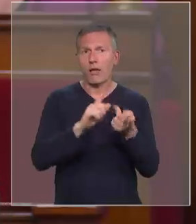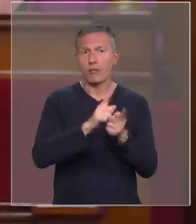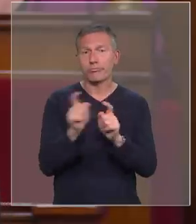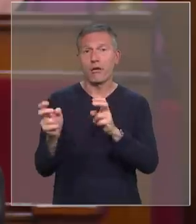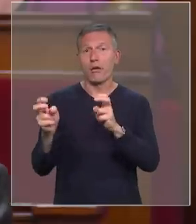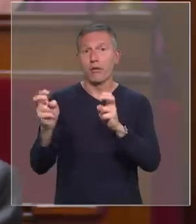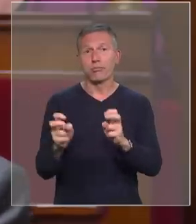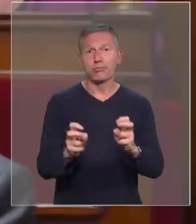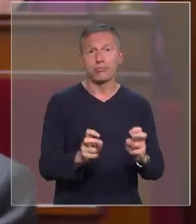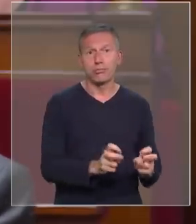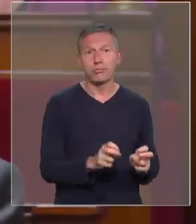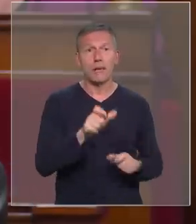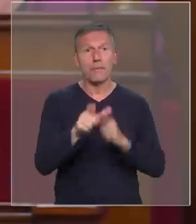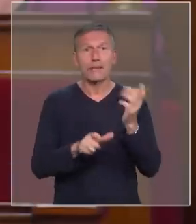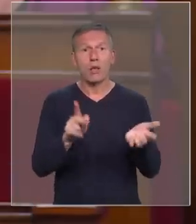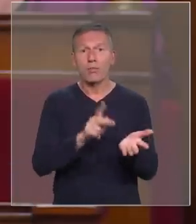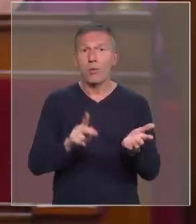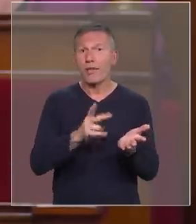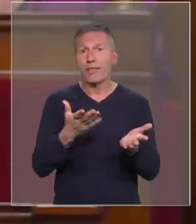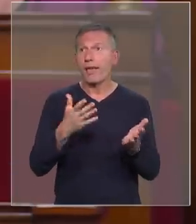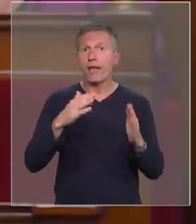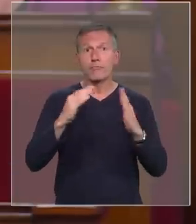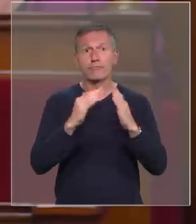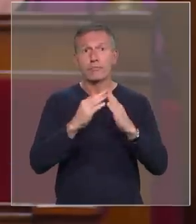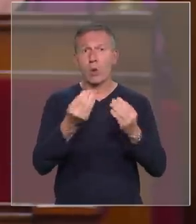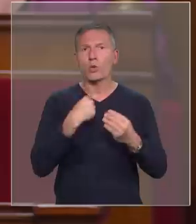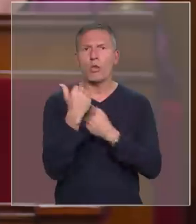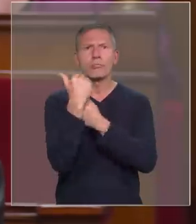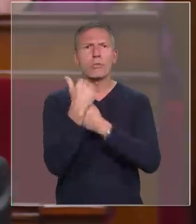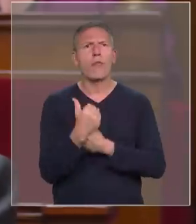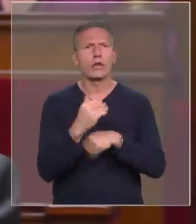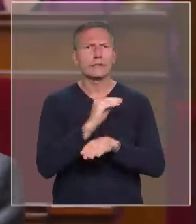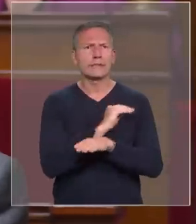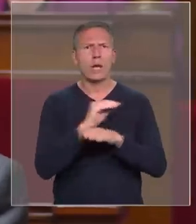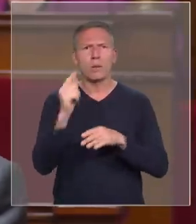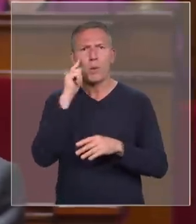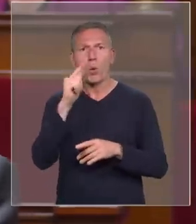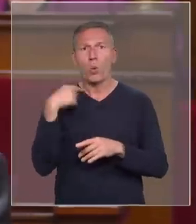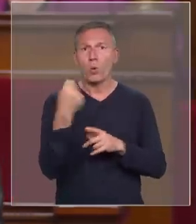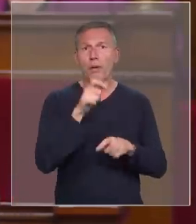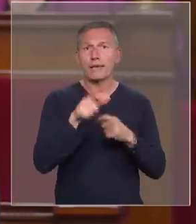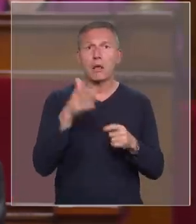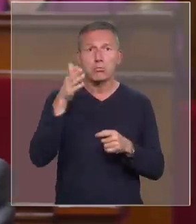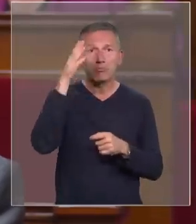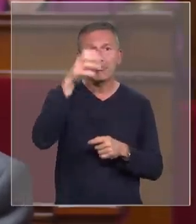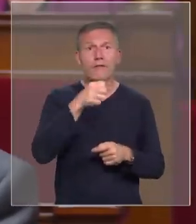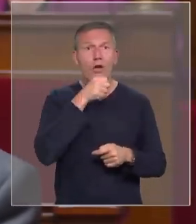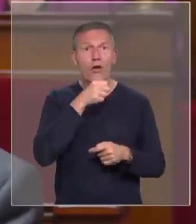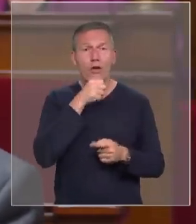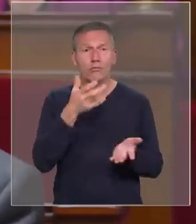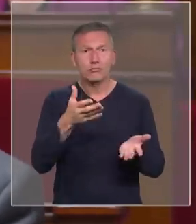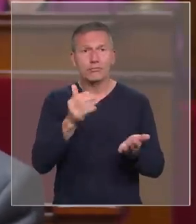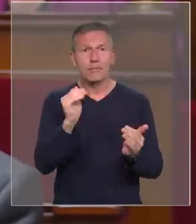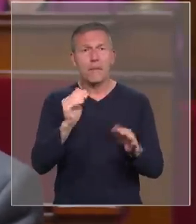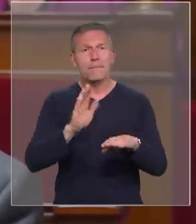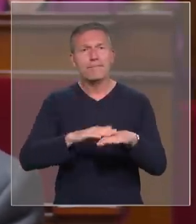déclassement. La propriété de leur résidence est bien souvent une sécurité pour leurs vieux jours. Je vous